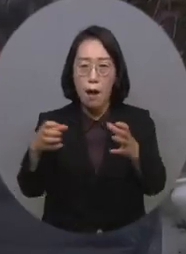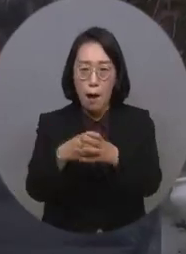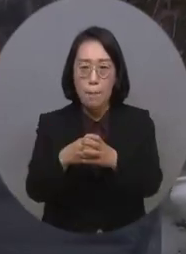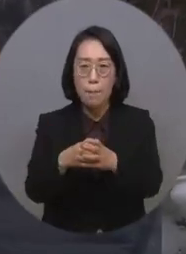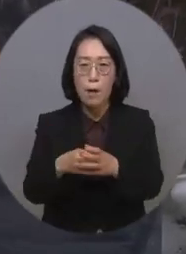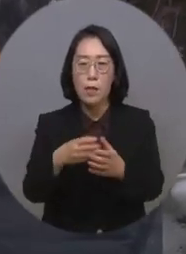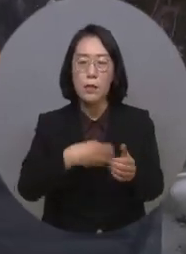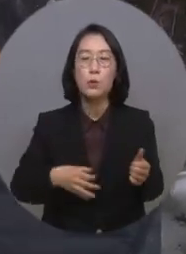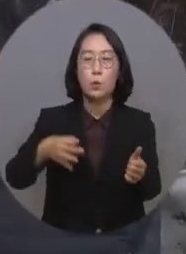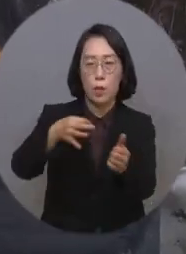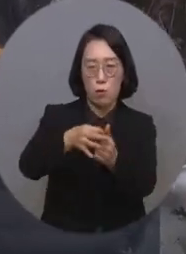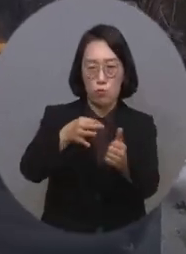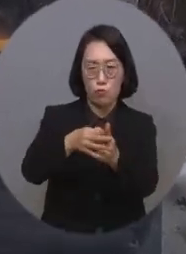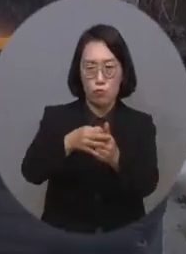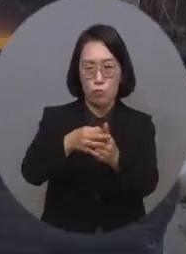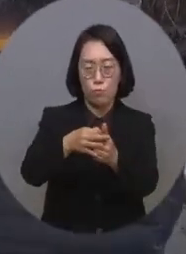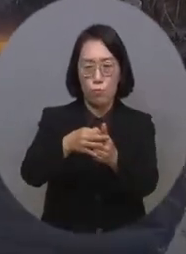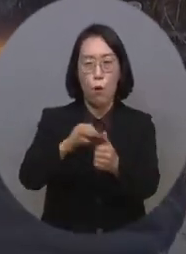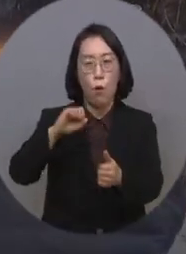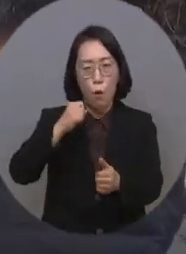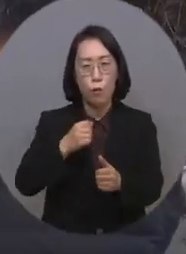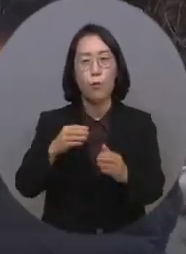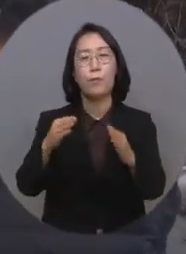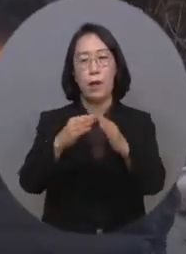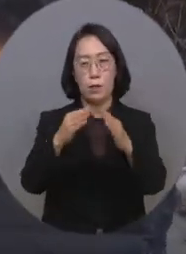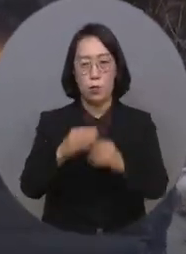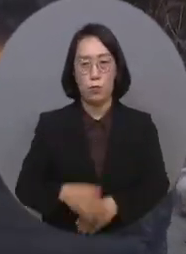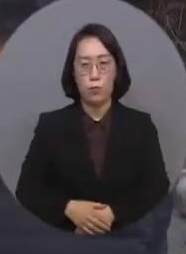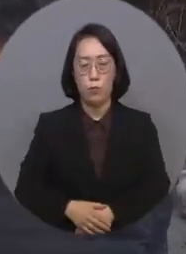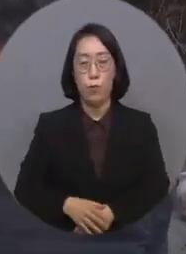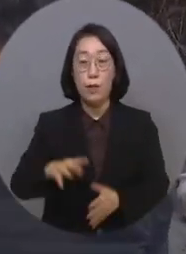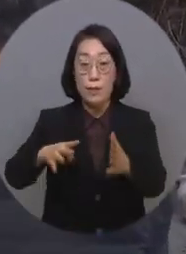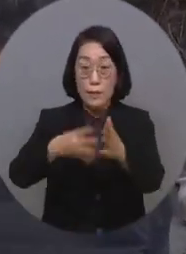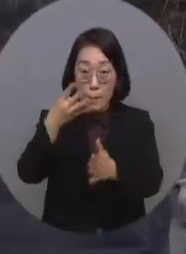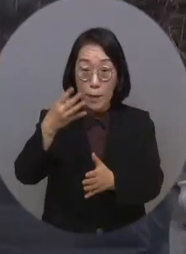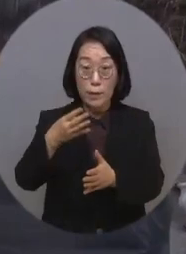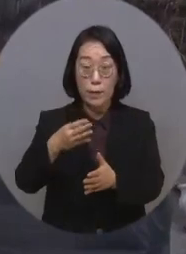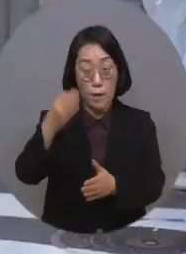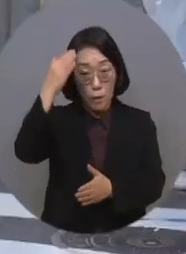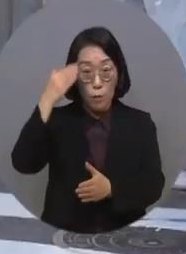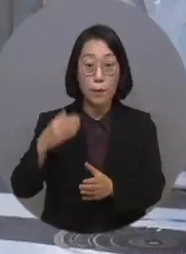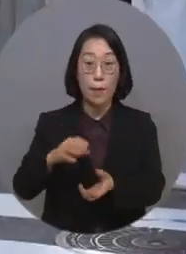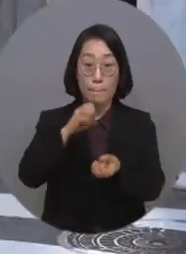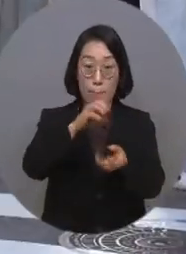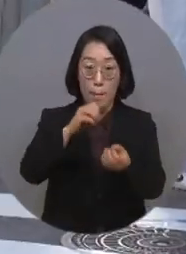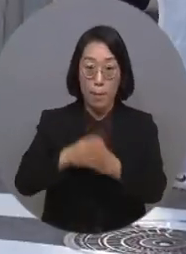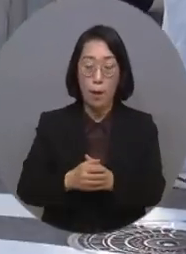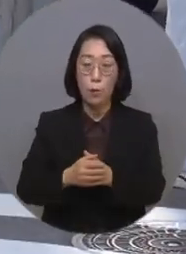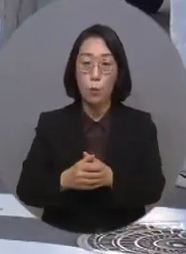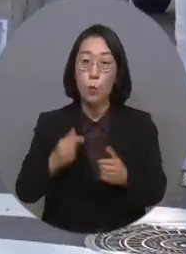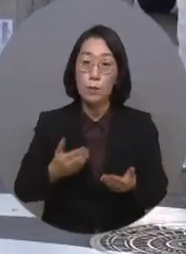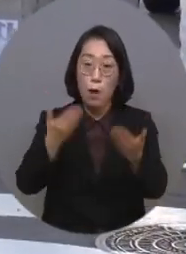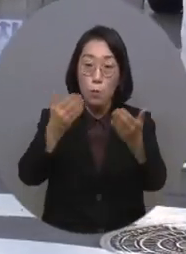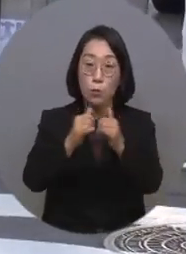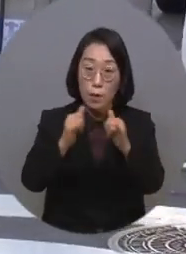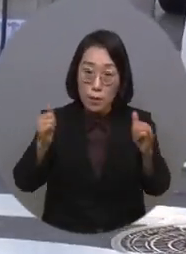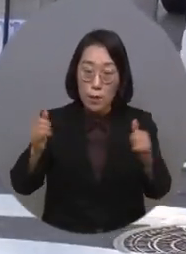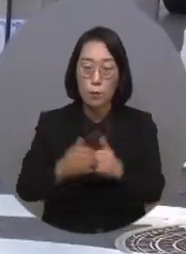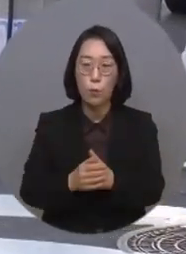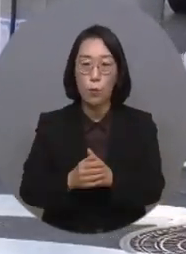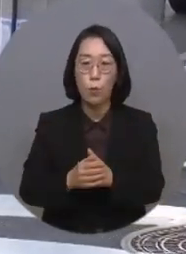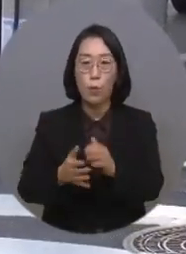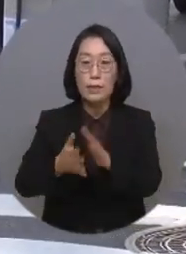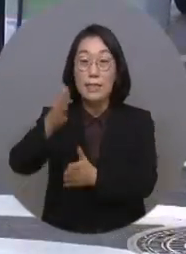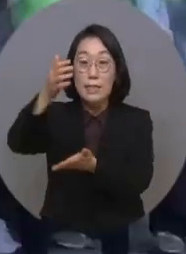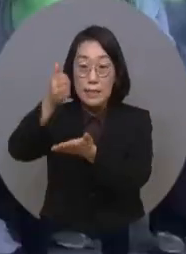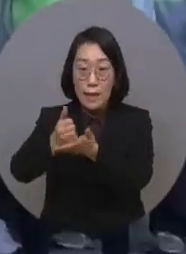사는 기초생활수급자 가정에 연탄 400장이 지원됐으며 이날 좋은 이웃 자원봉사자와 박경기